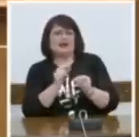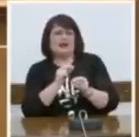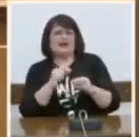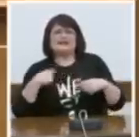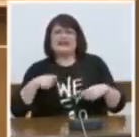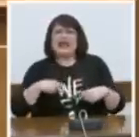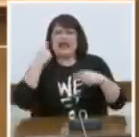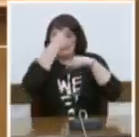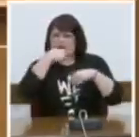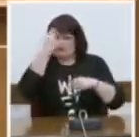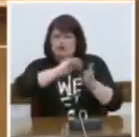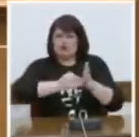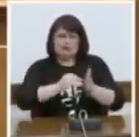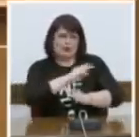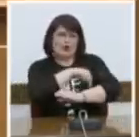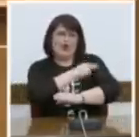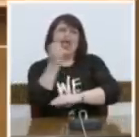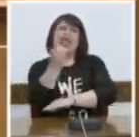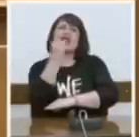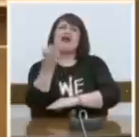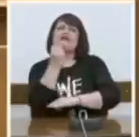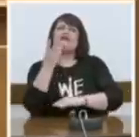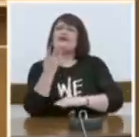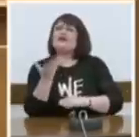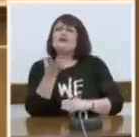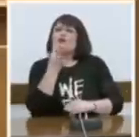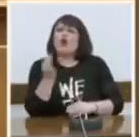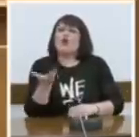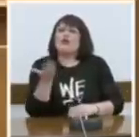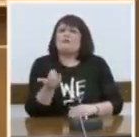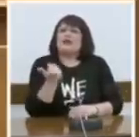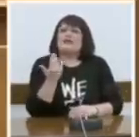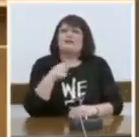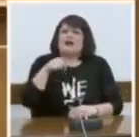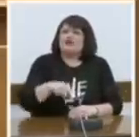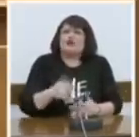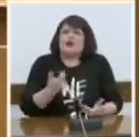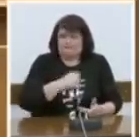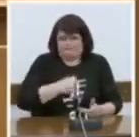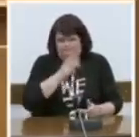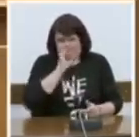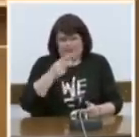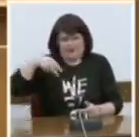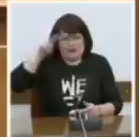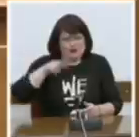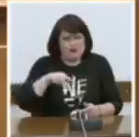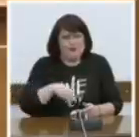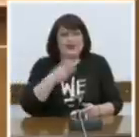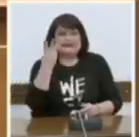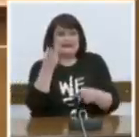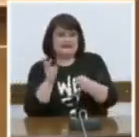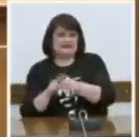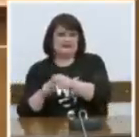δεν μπορείτε να τα κρύψετε. Και οφείλουμε να ξεκινήσουμε μια τραγική επικαιρότητα. Υπάρχουν δυστυχώς τις τελευταίες 2 μέρες άλλοι 3 νεκροί, οι